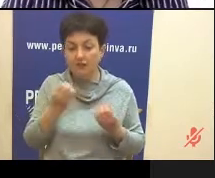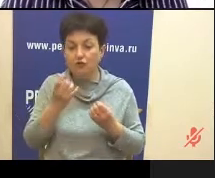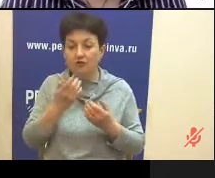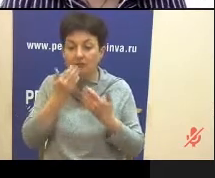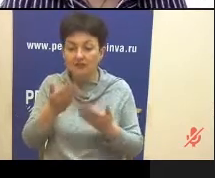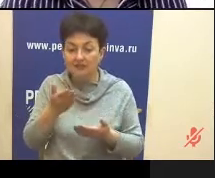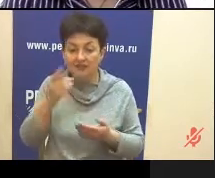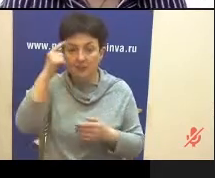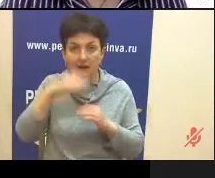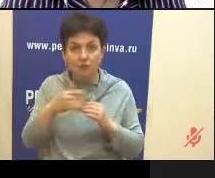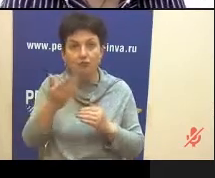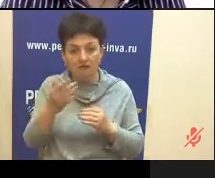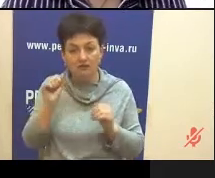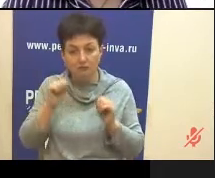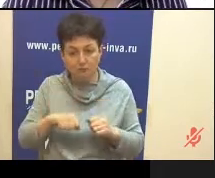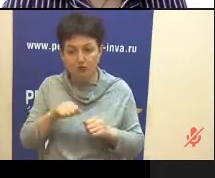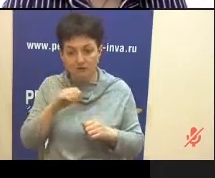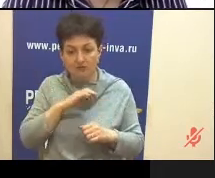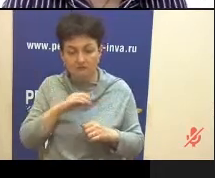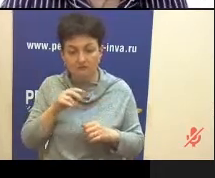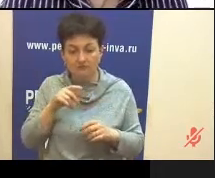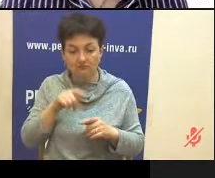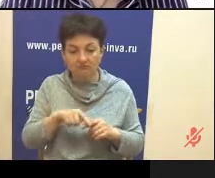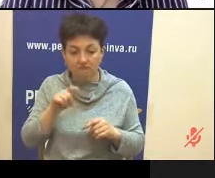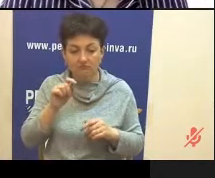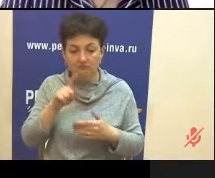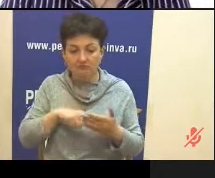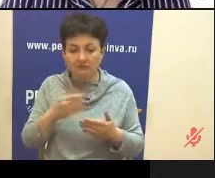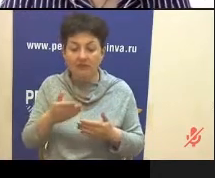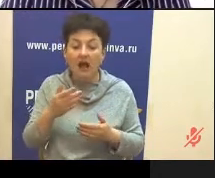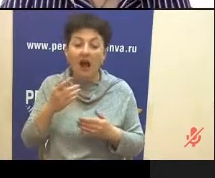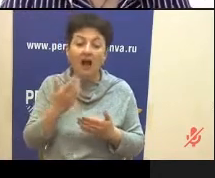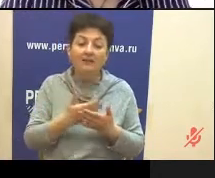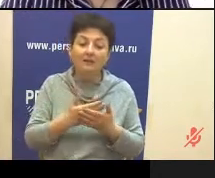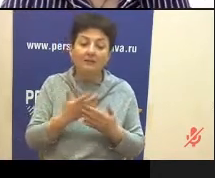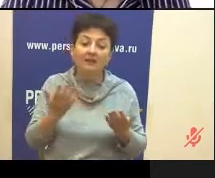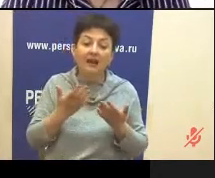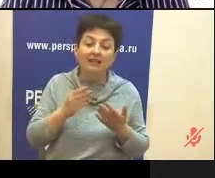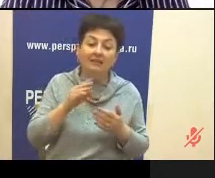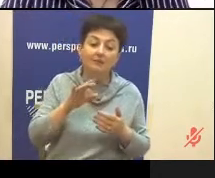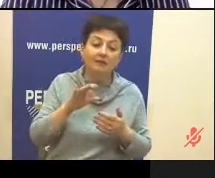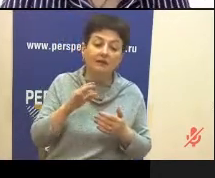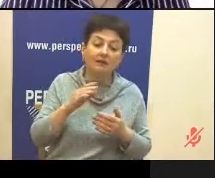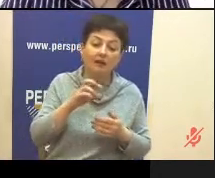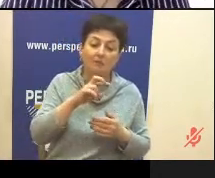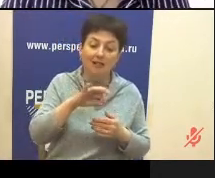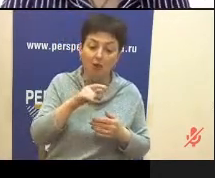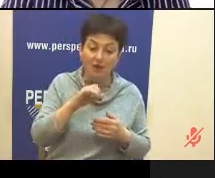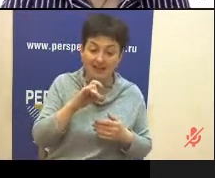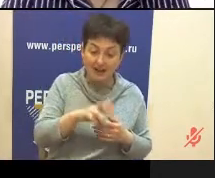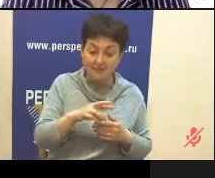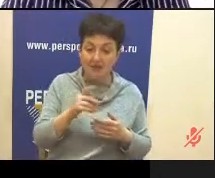захотят к вам обратиться, потому что поймут, что на вас можно положиться. А вот, например,